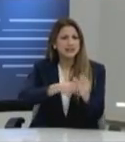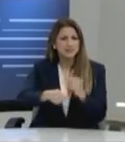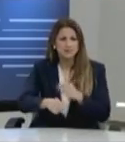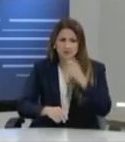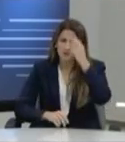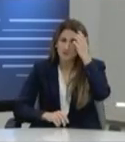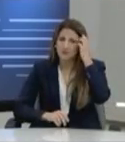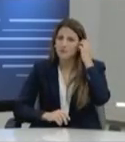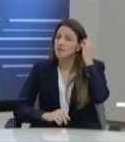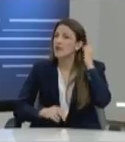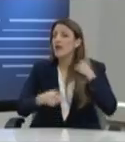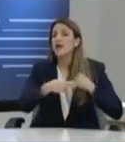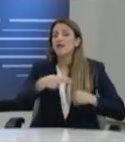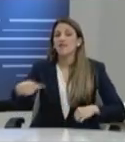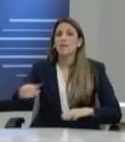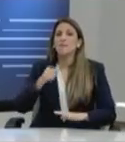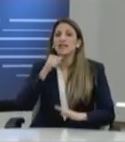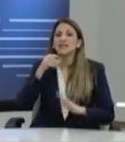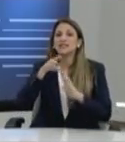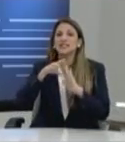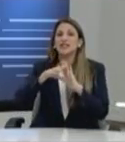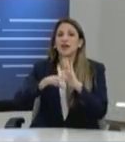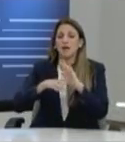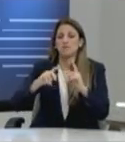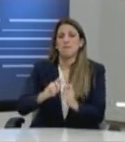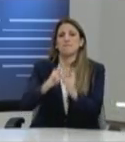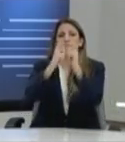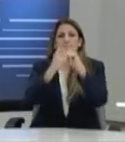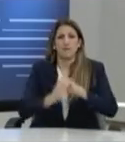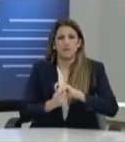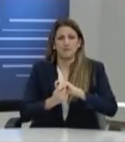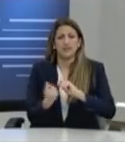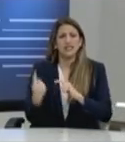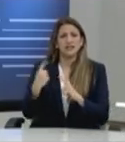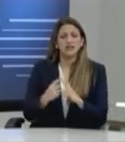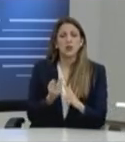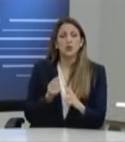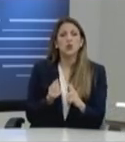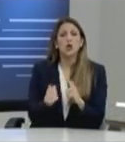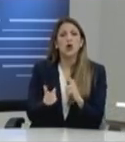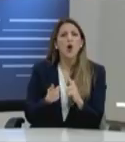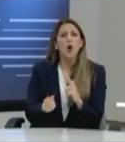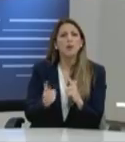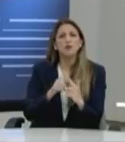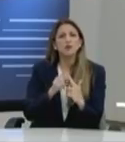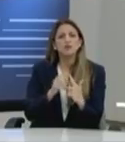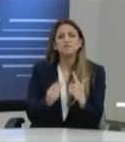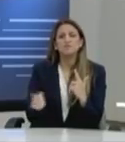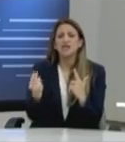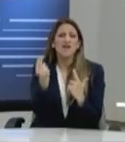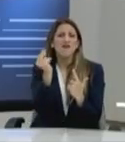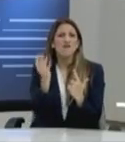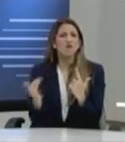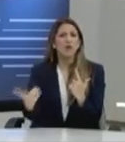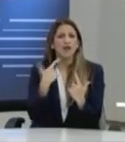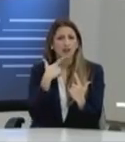Στο ζήτημα της διαδικασίας αναθεώρησης και του τρόπου με τον οποίο η προτείνουσα Βουλή δεσμεύει